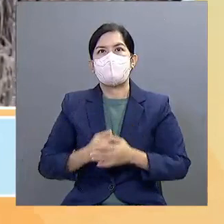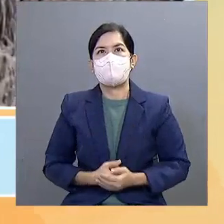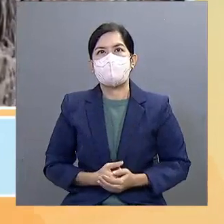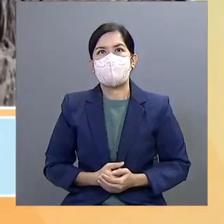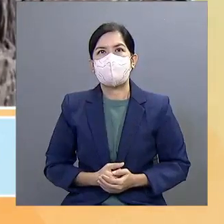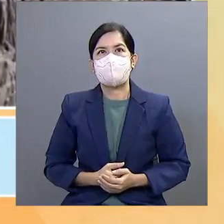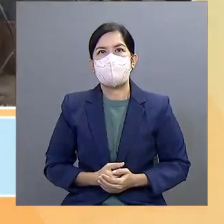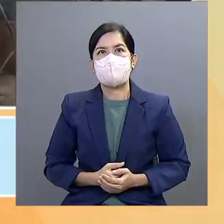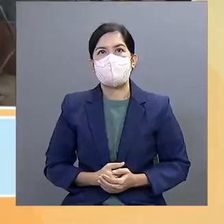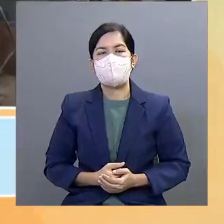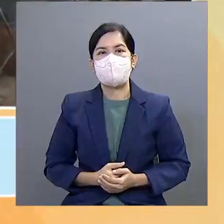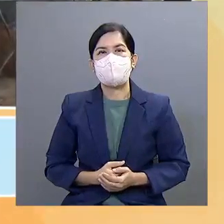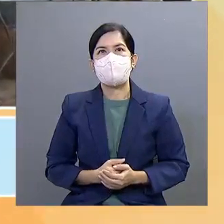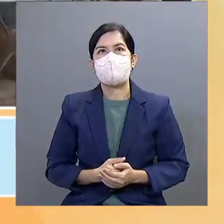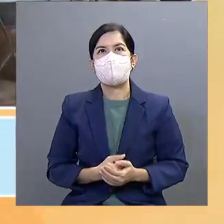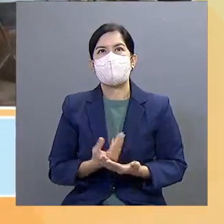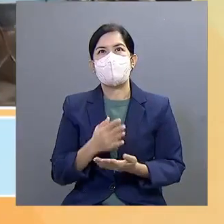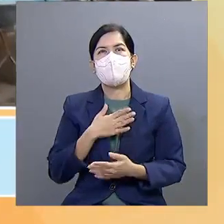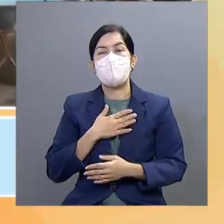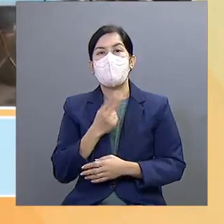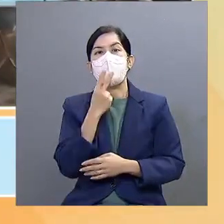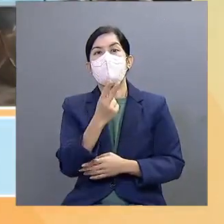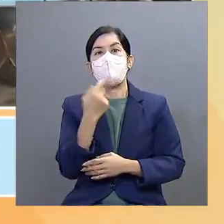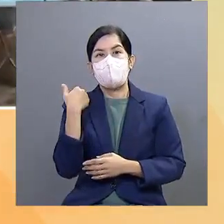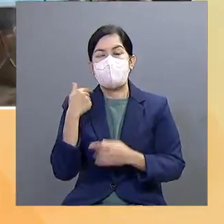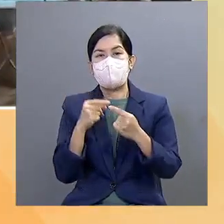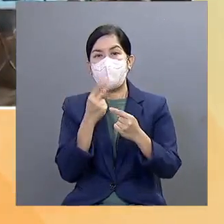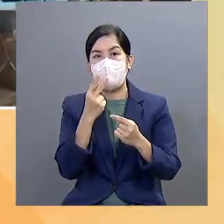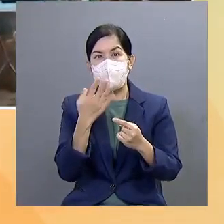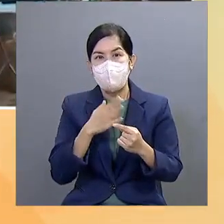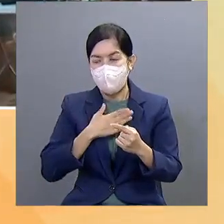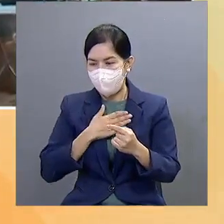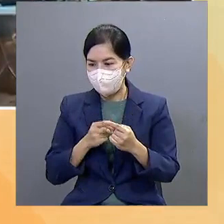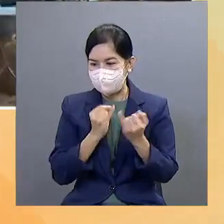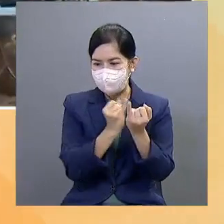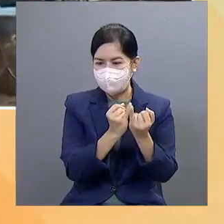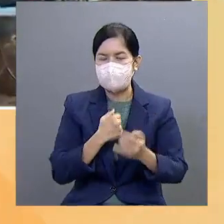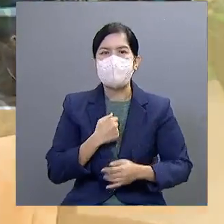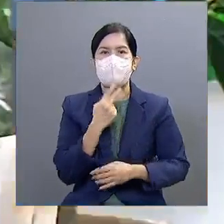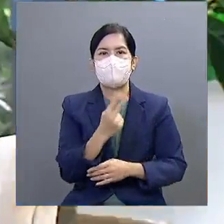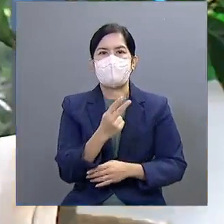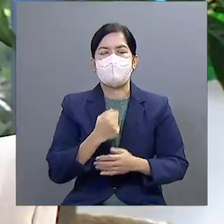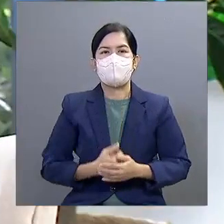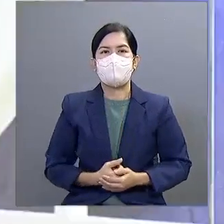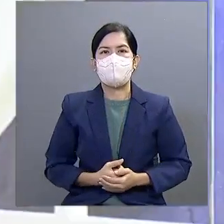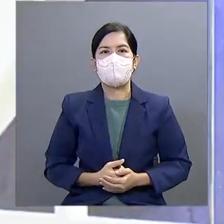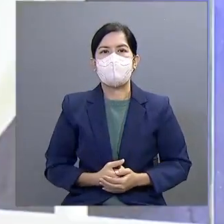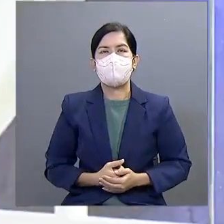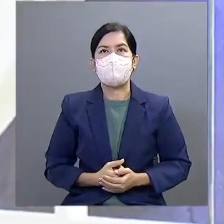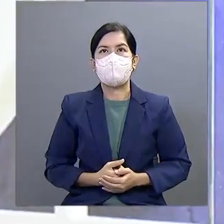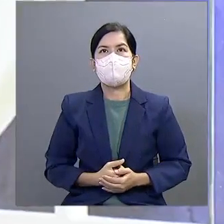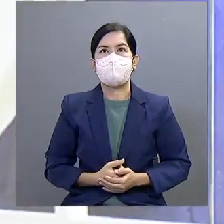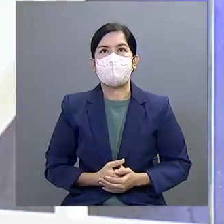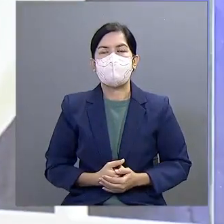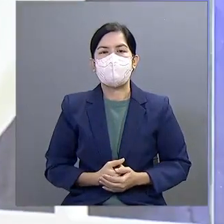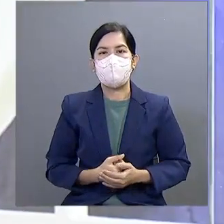ไม่รู้มันดูอะไรทักหนาก็ดูมันสักหน่อยปรากฏติดกว่าน้องครับดูจบก่อนน้อง เขาอินกว่ายุยอีก นะครับอ่ะไปดูวิธีการเขาเรียกว่า